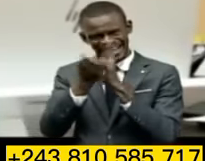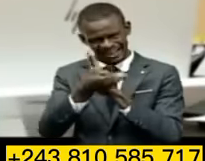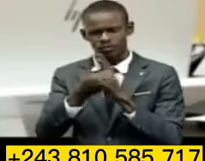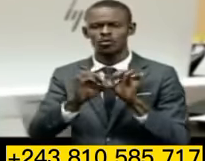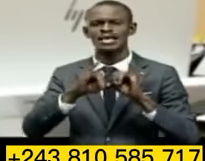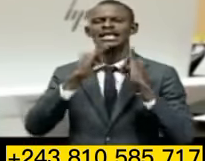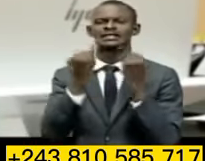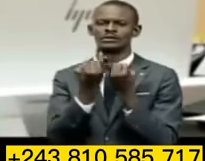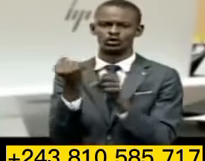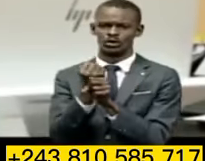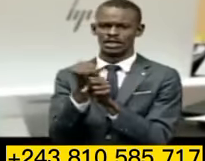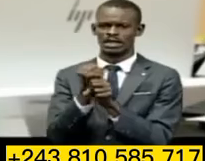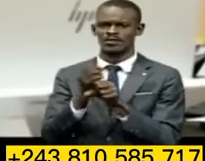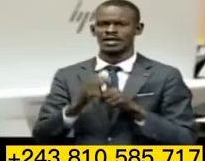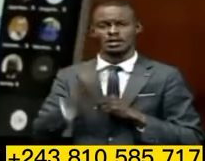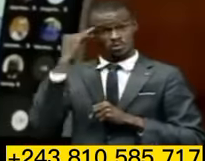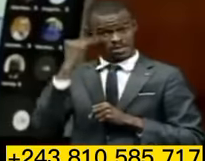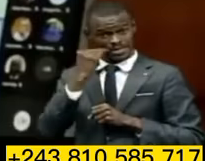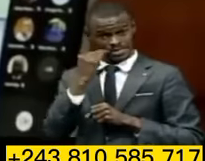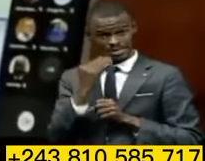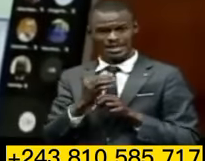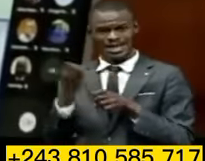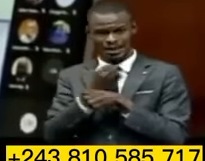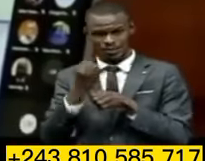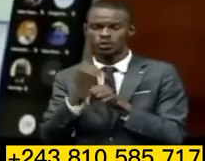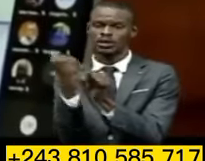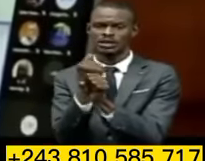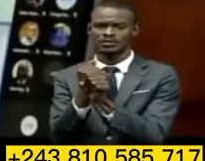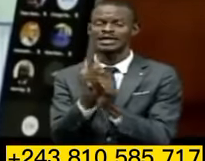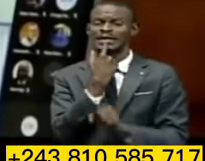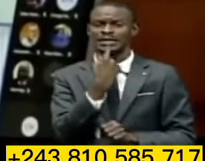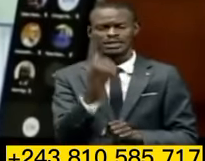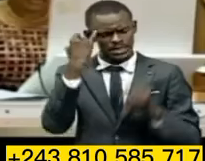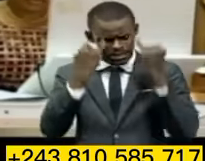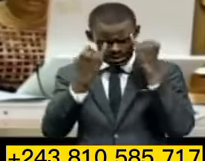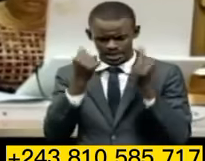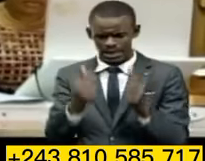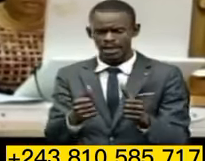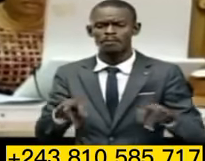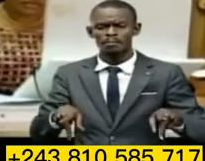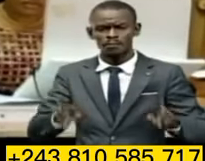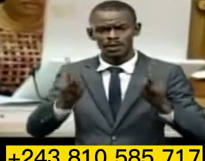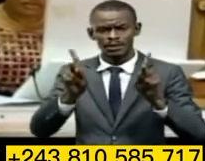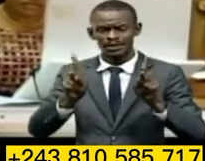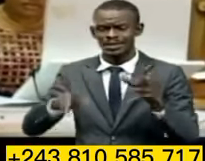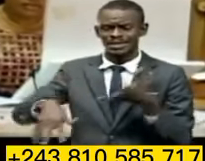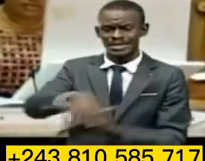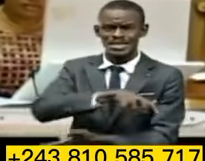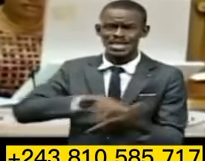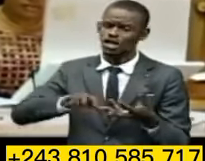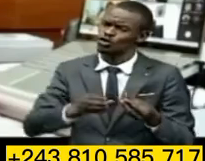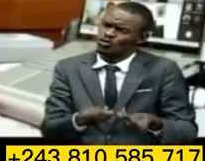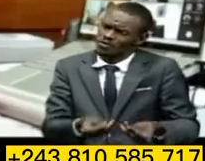Travail et Prévoyance sociale a signalé que cette réforme permettra de mettre fin au désordre dans les secteurs du travail, de consolider la